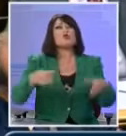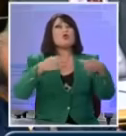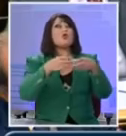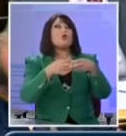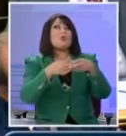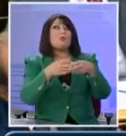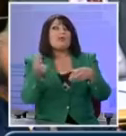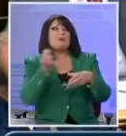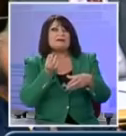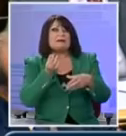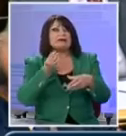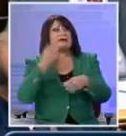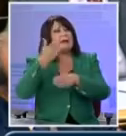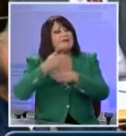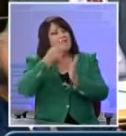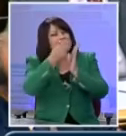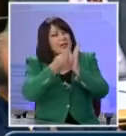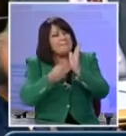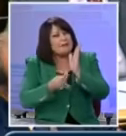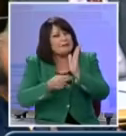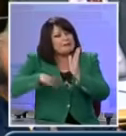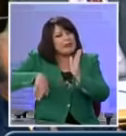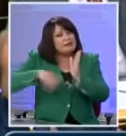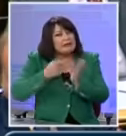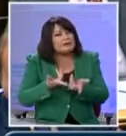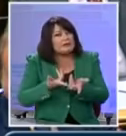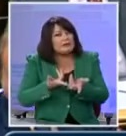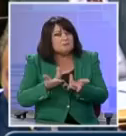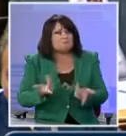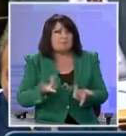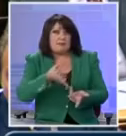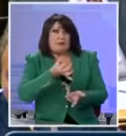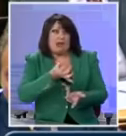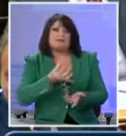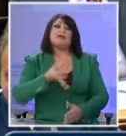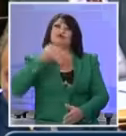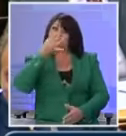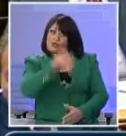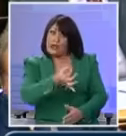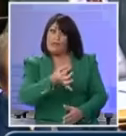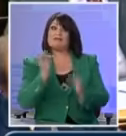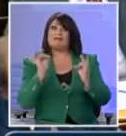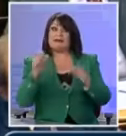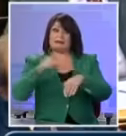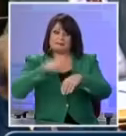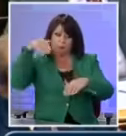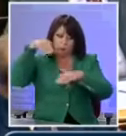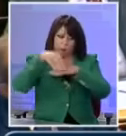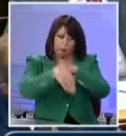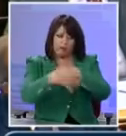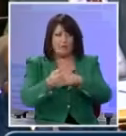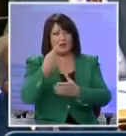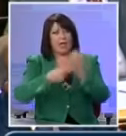και υπάρχει κρυφή ατζέντα και το ξέρετε εμείς λοιπόν σας λέμε κύριε πρόεδρε ότι βεβαίως με την ύφεση που υπάρχει με τα